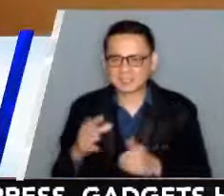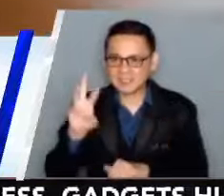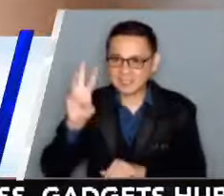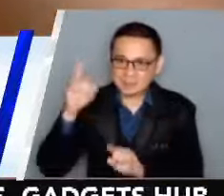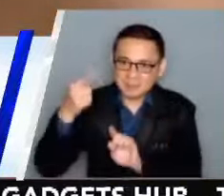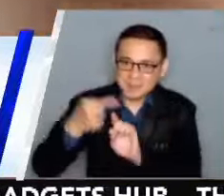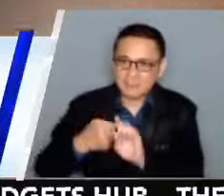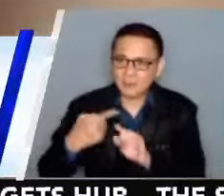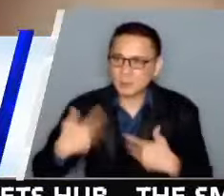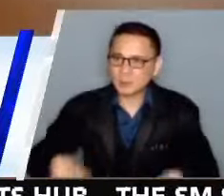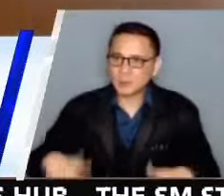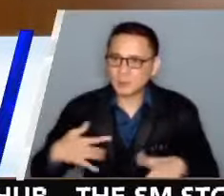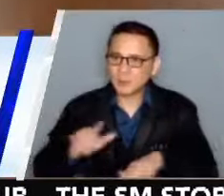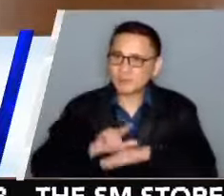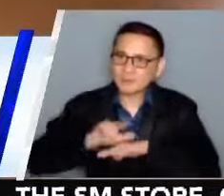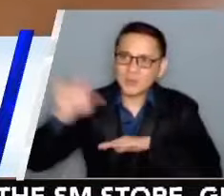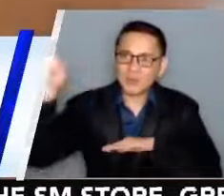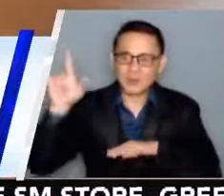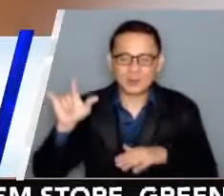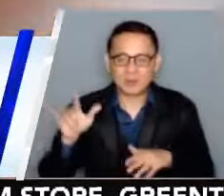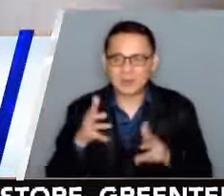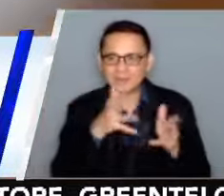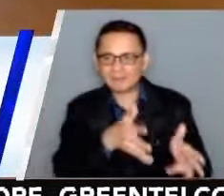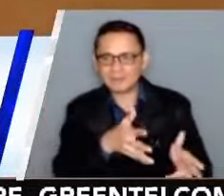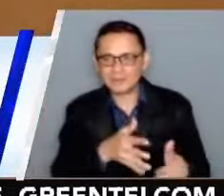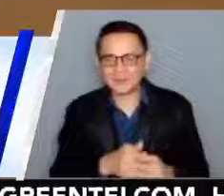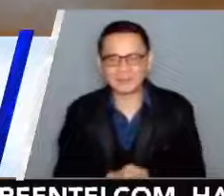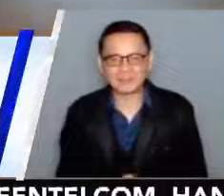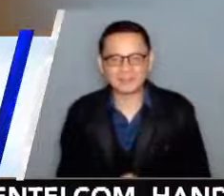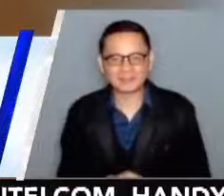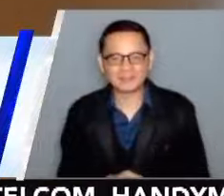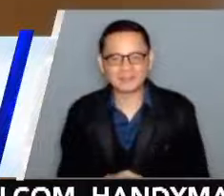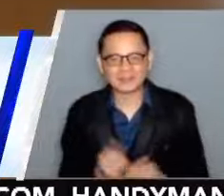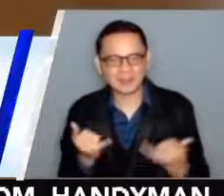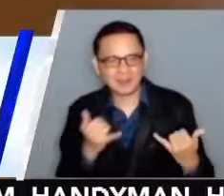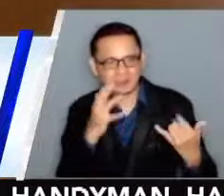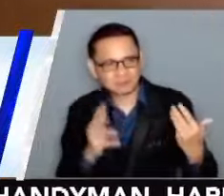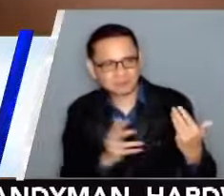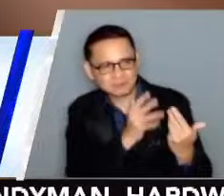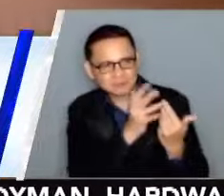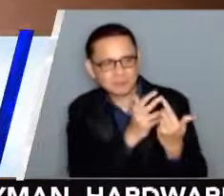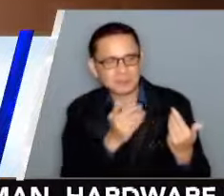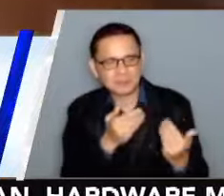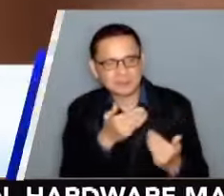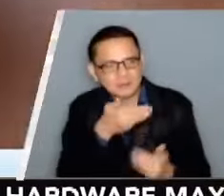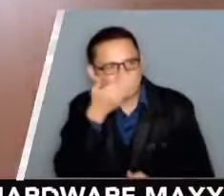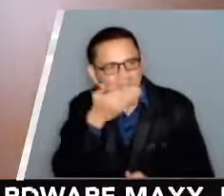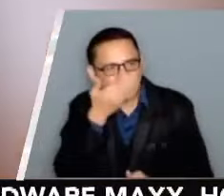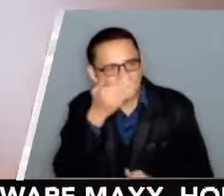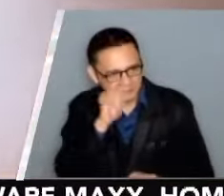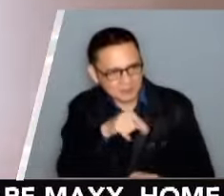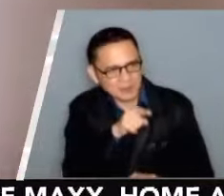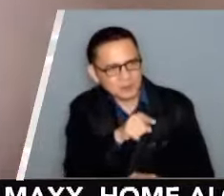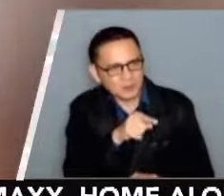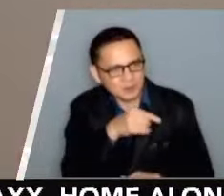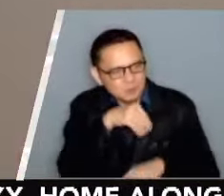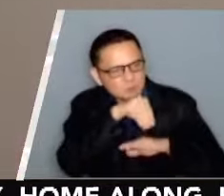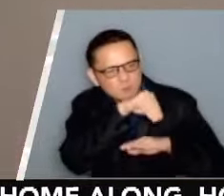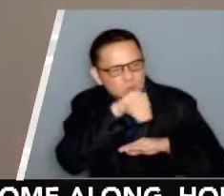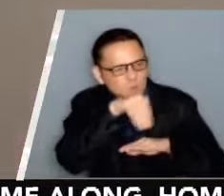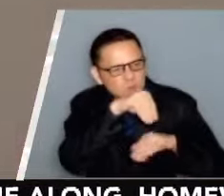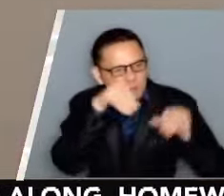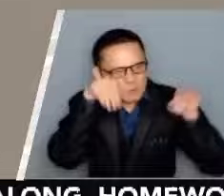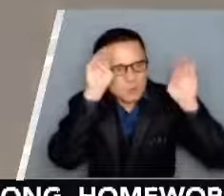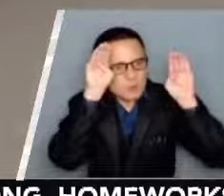naman, naiwan. Nag-adjust pa siya. Inamoy-amoy niya muna. Ito ba talaga ikaw? Diba? Pero totoo naman talaga yung